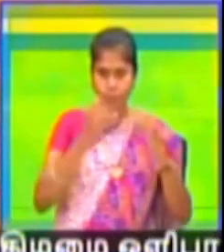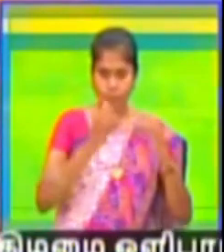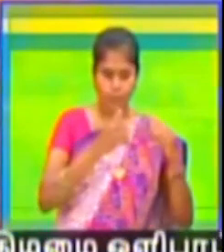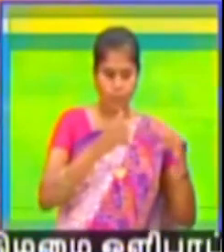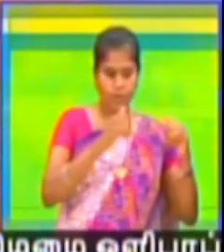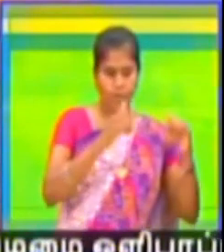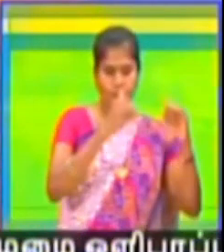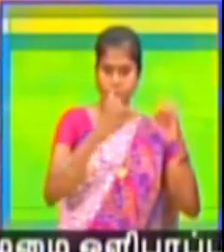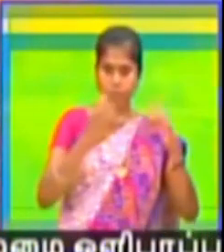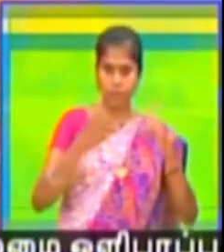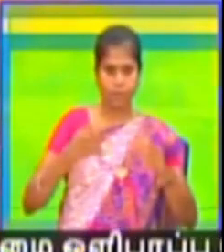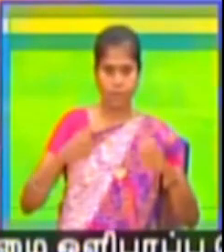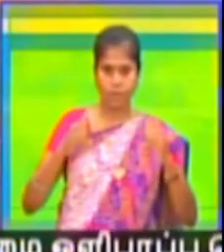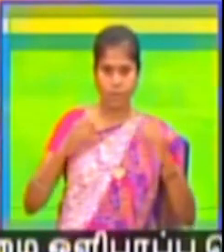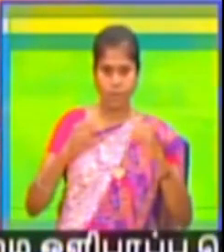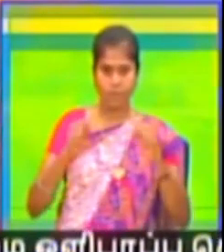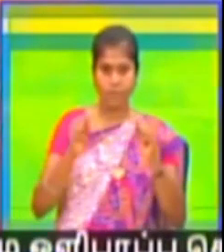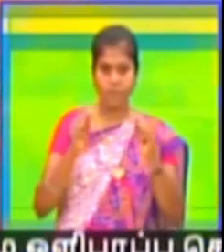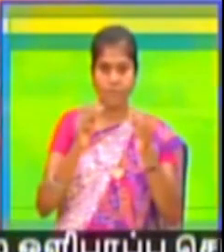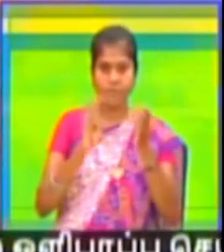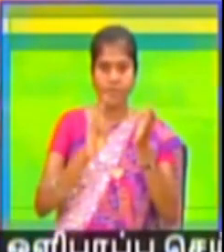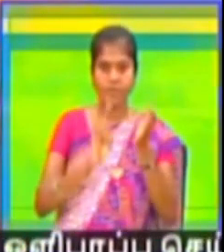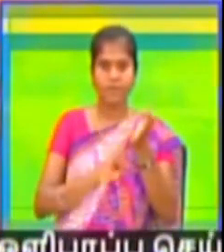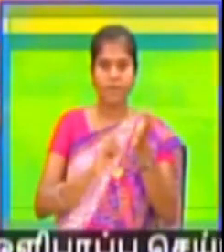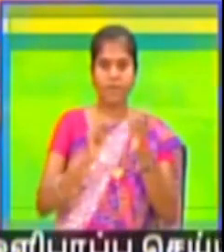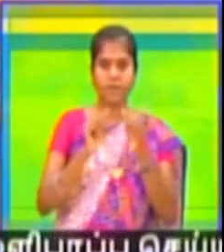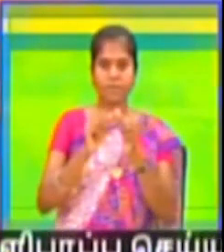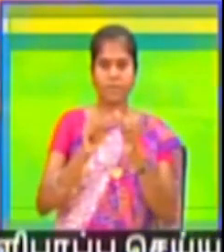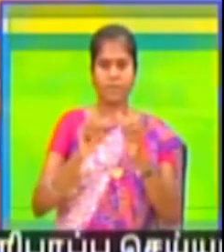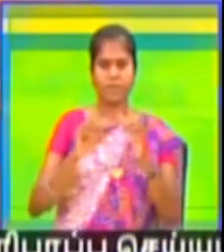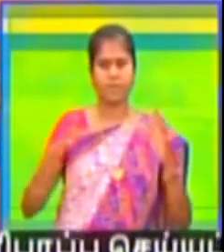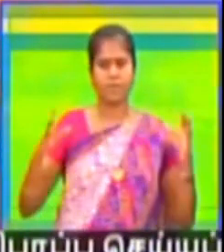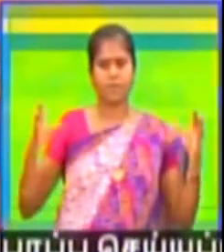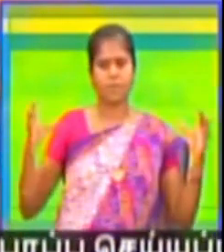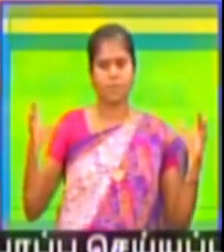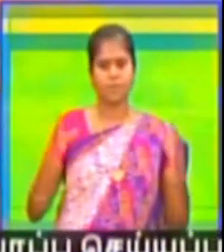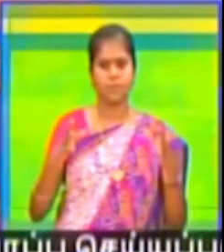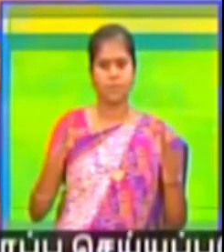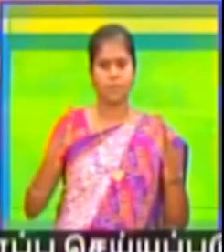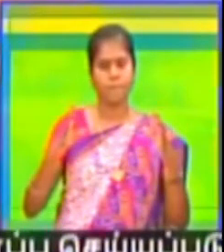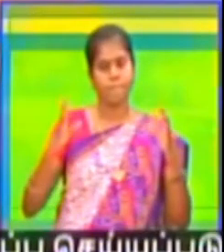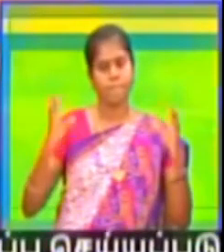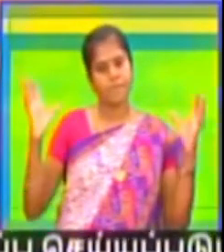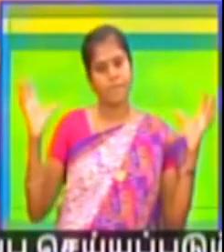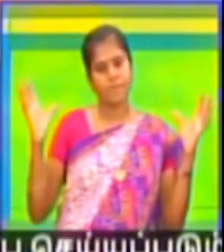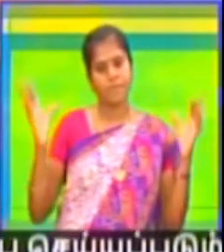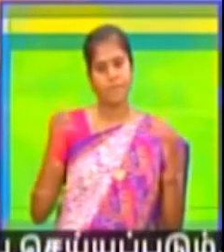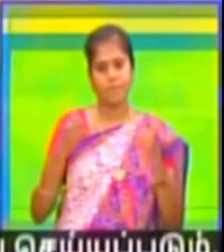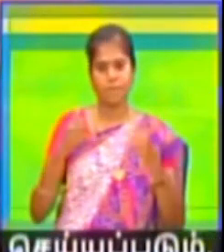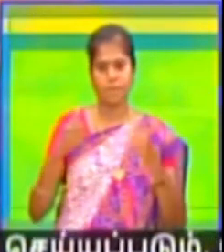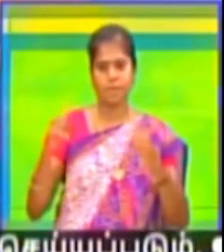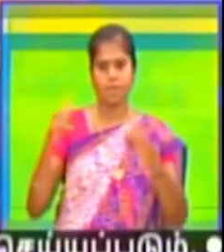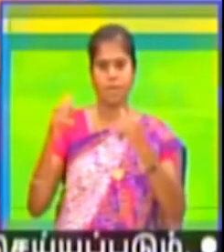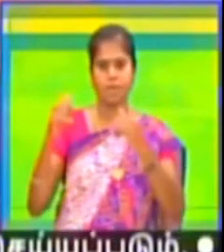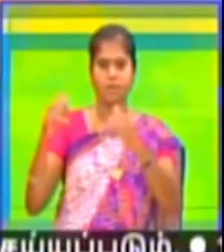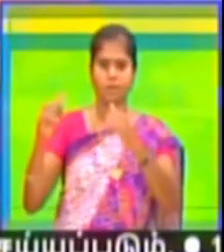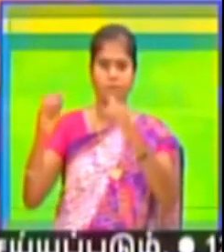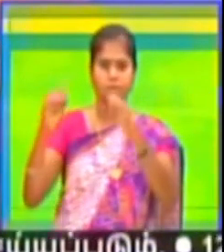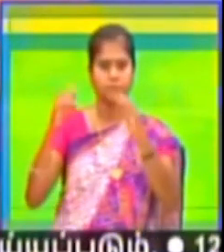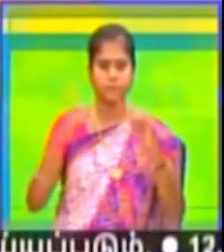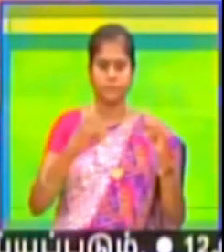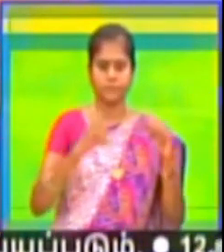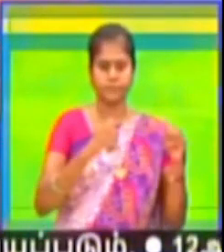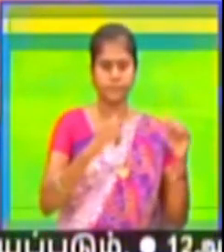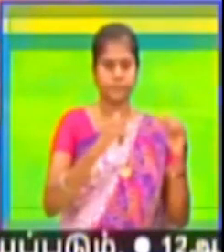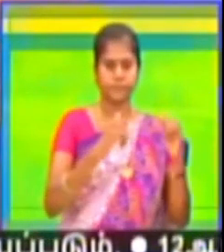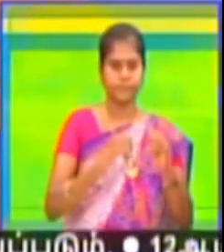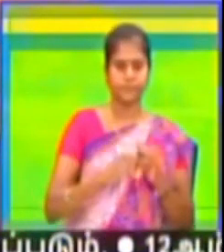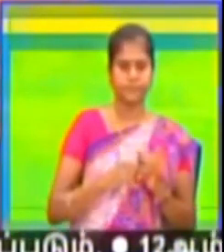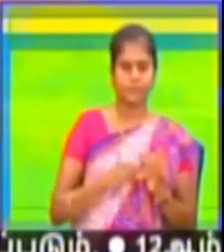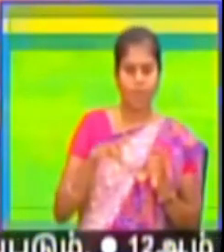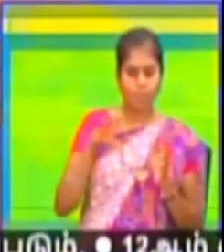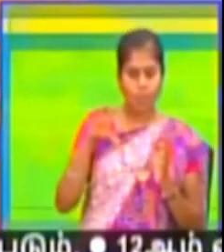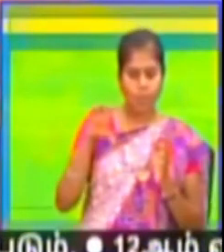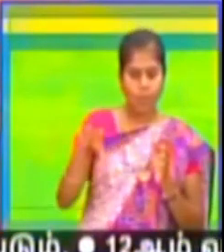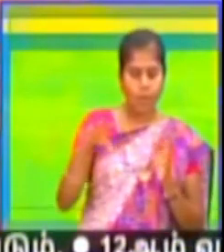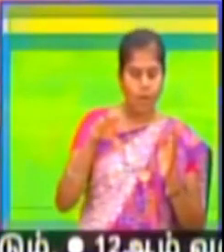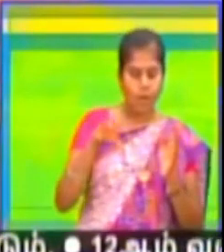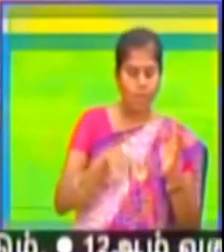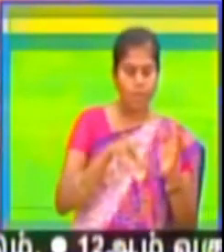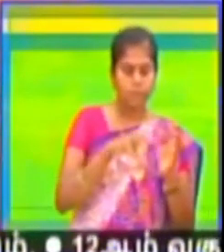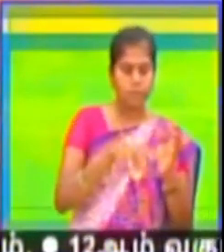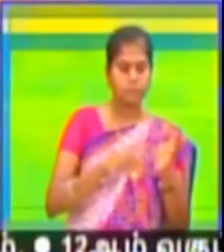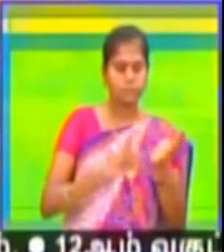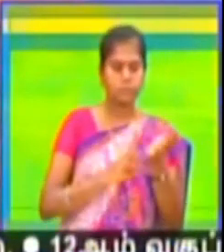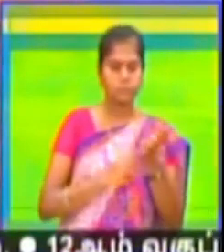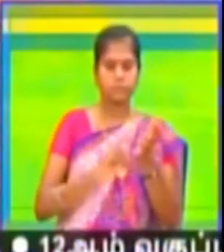அமெரிக்கனுடைய மிகப்பெரிய நாடுகளாக காணப்படுது. முதல் நாடு கனடா, அதற்கு அடுத்தபடியா ஐக்கிய அமெரிக்க